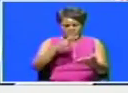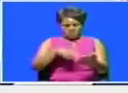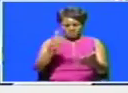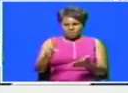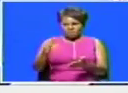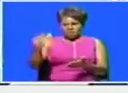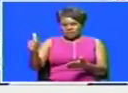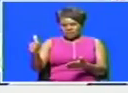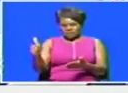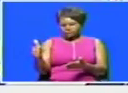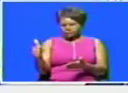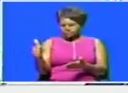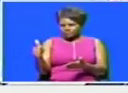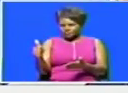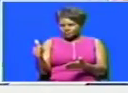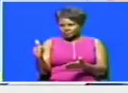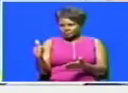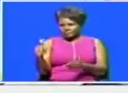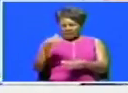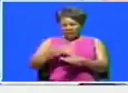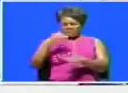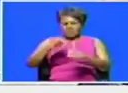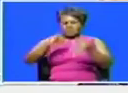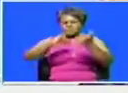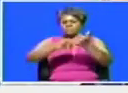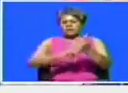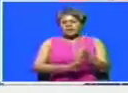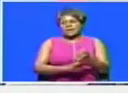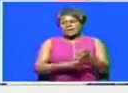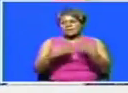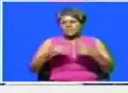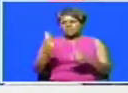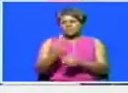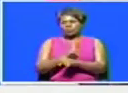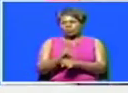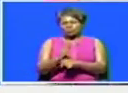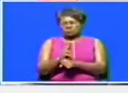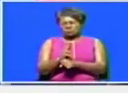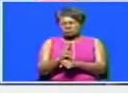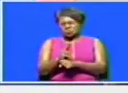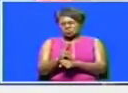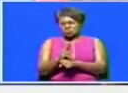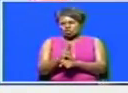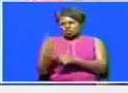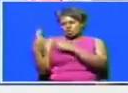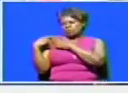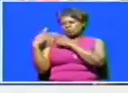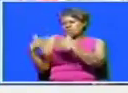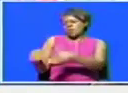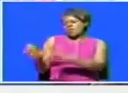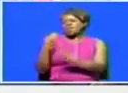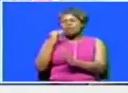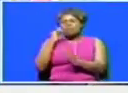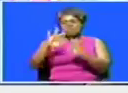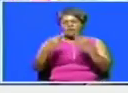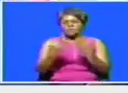Moses Ameka anasema zimeathiri ndoa kwa wenye kutumia kutotimiza majukumu yao ya ndoa nyumbani na